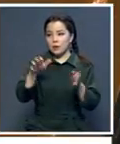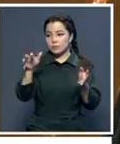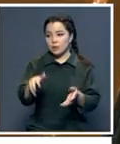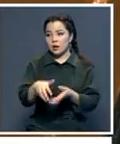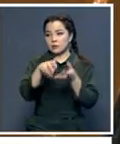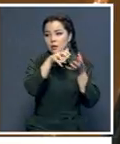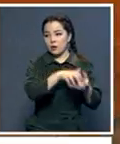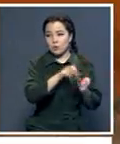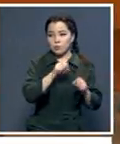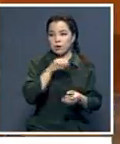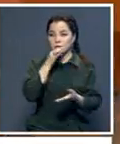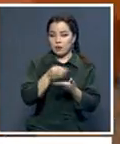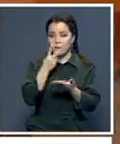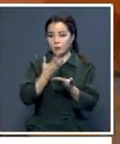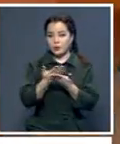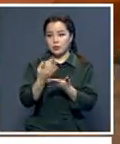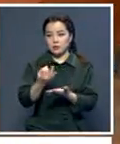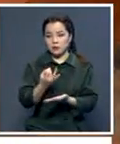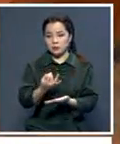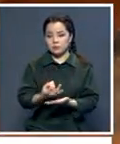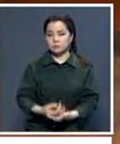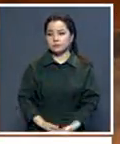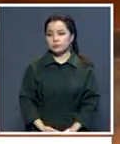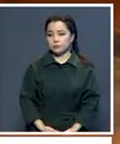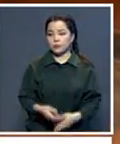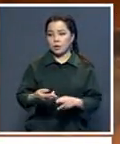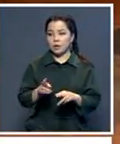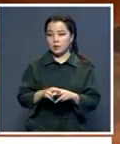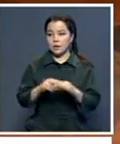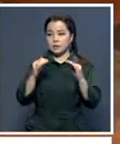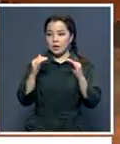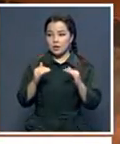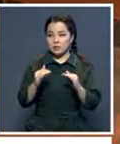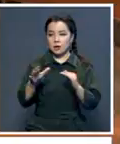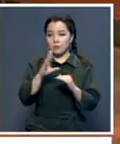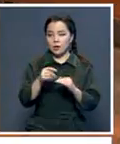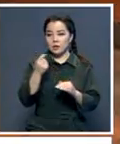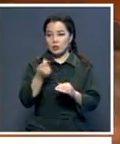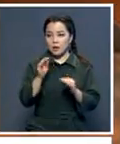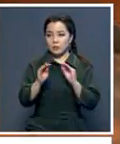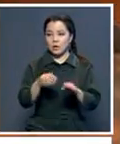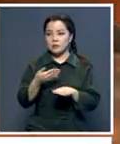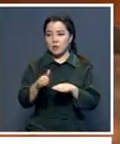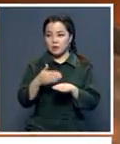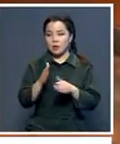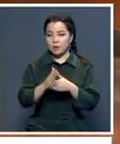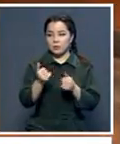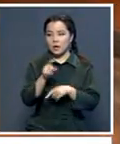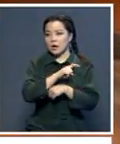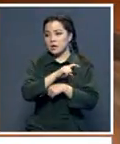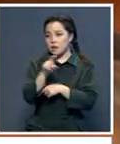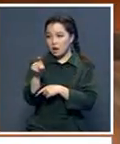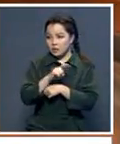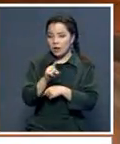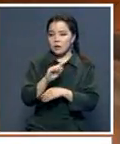алып көтеріп әкетеді. Нам удалось снизить. Біз қосалқы жабдықтарды мейлінше азайтуға тырыстық. Мәселен, кранның